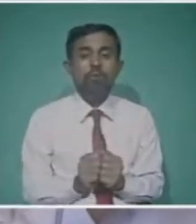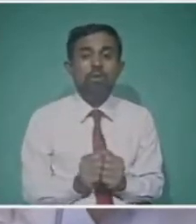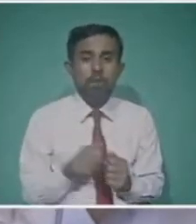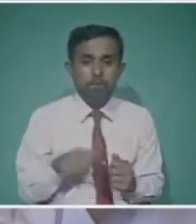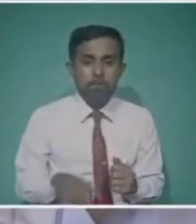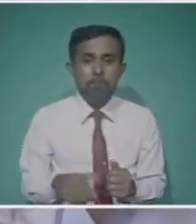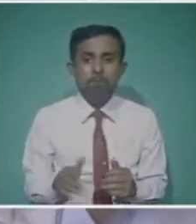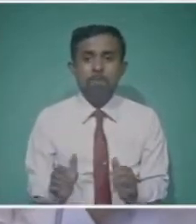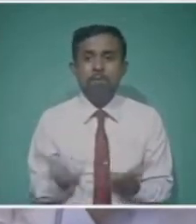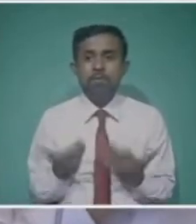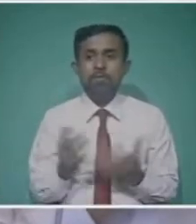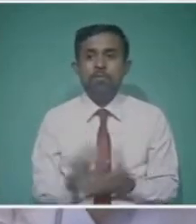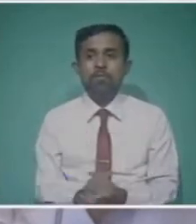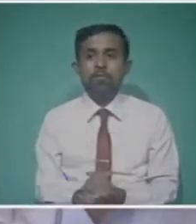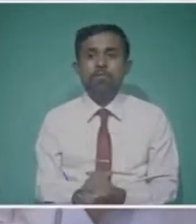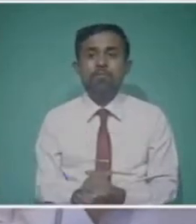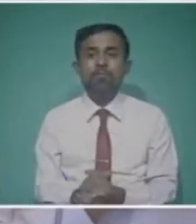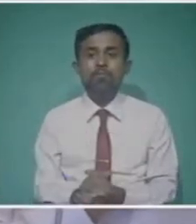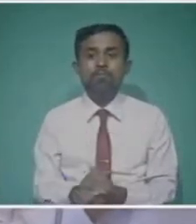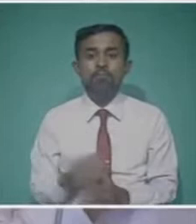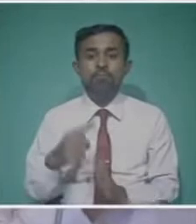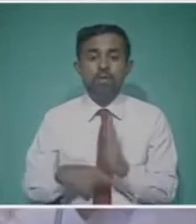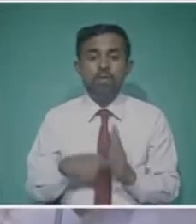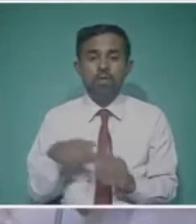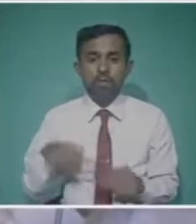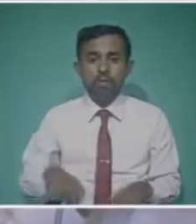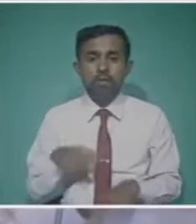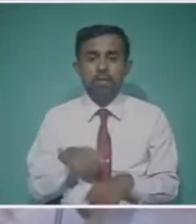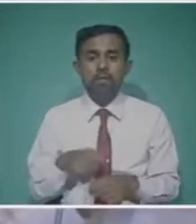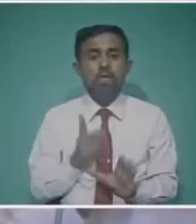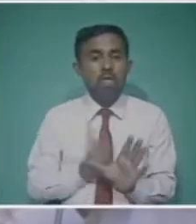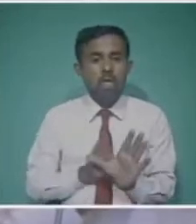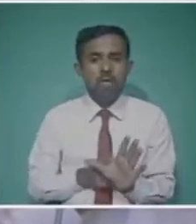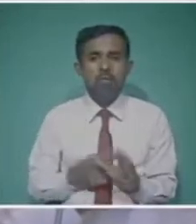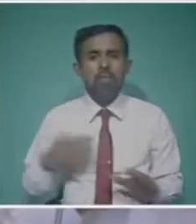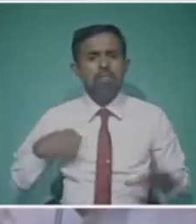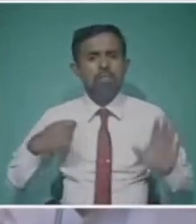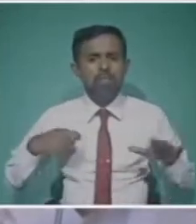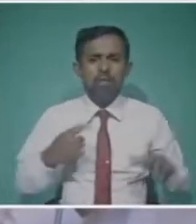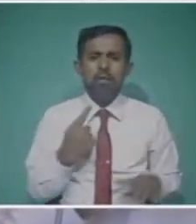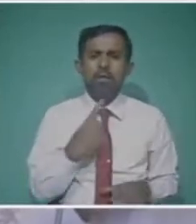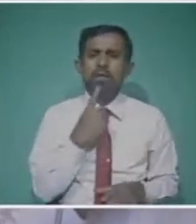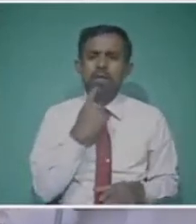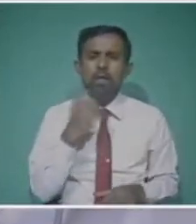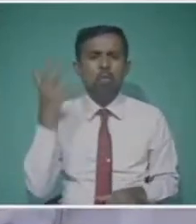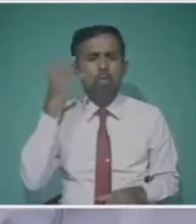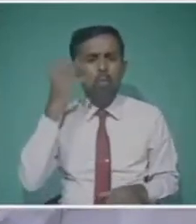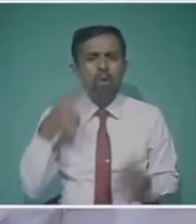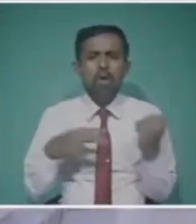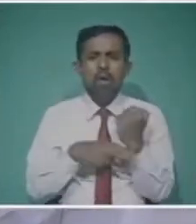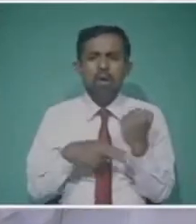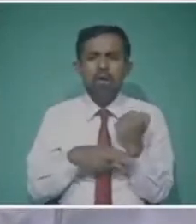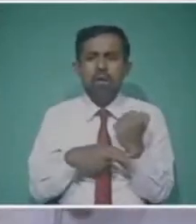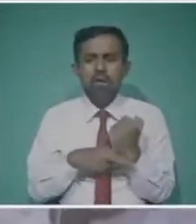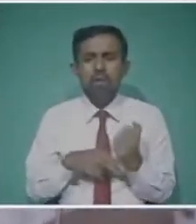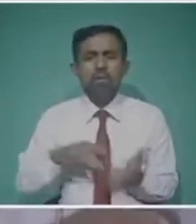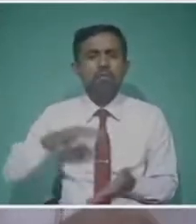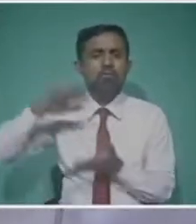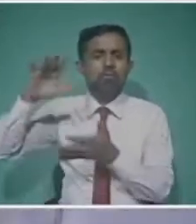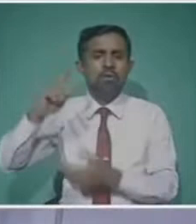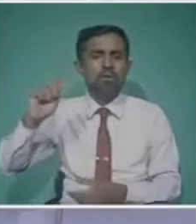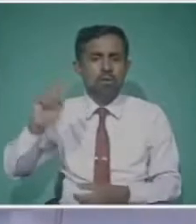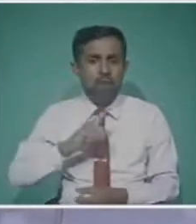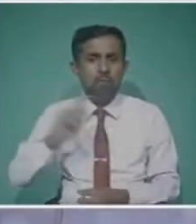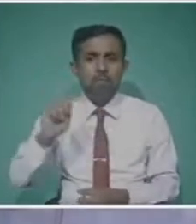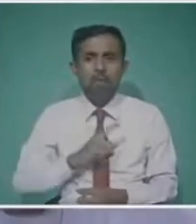මේ ක්‍රියාත්මක කරන්නේ. එතකොට මේ රටේ දැන් තියෙන අපි හැමදාම ඇඟලුම් තේ පොල් රබර් අපේ නොයෙක් නොයෙක් ක්ෂේත්‍රවලින් විදේශ විනිමය අපි